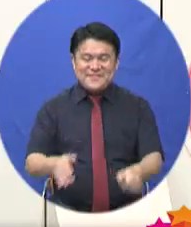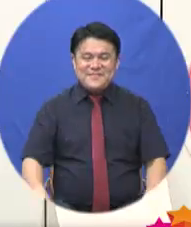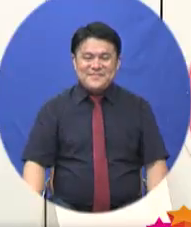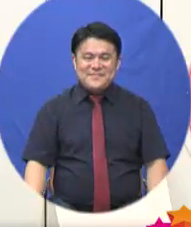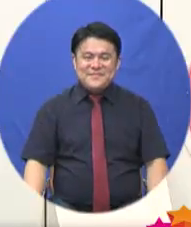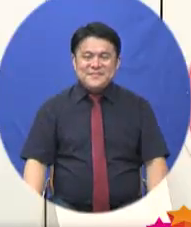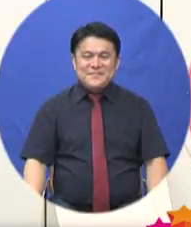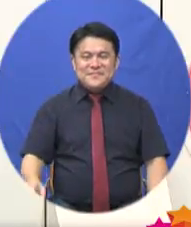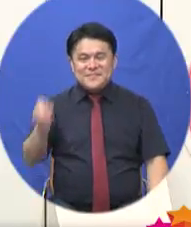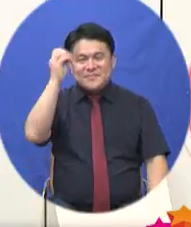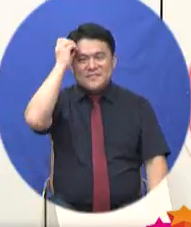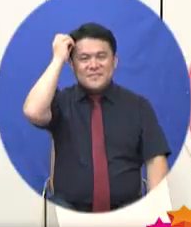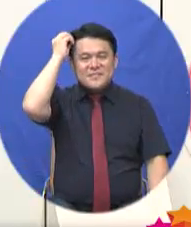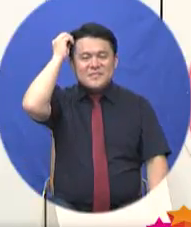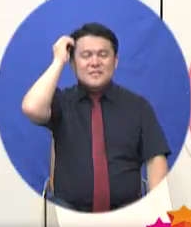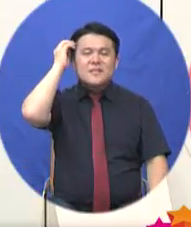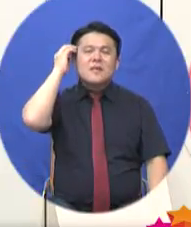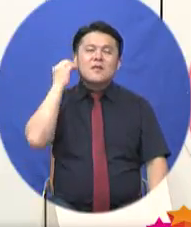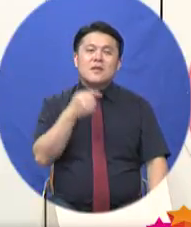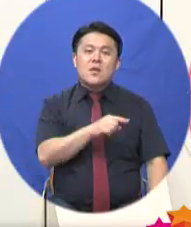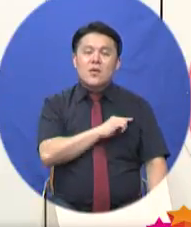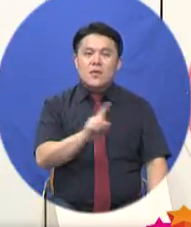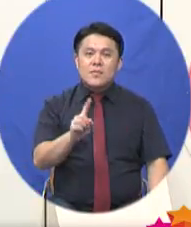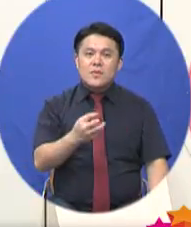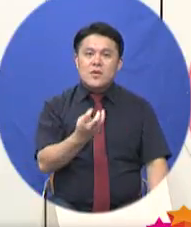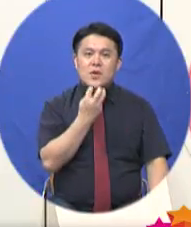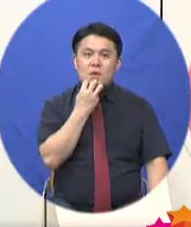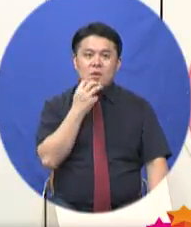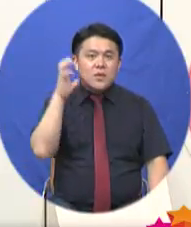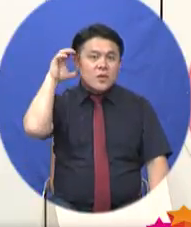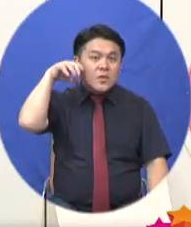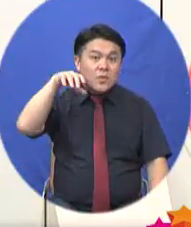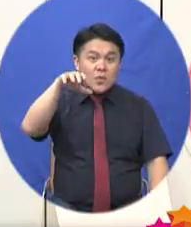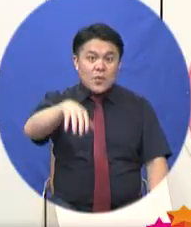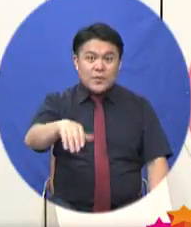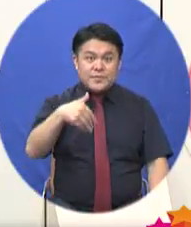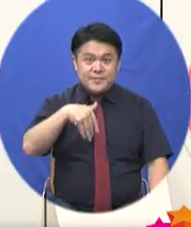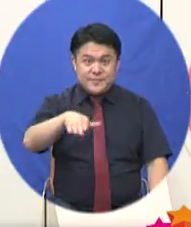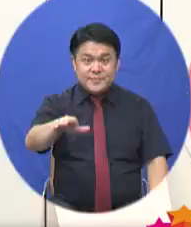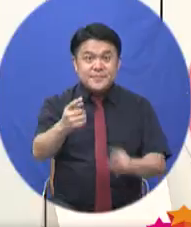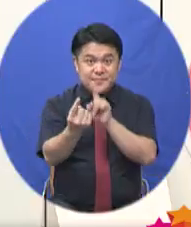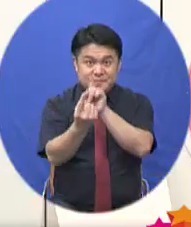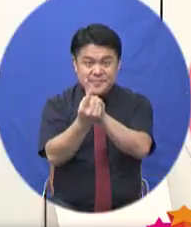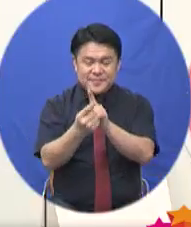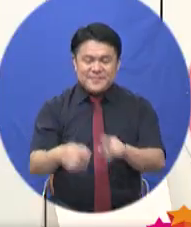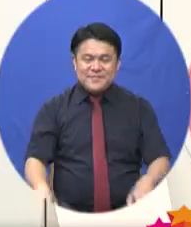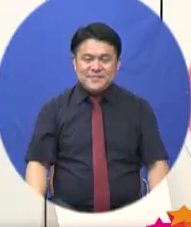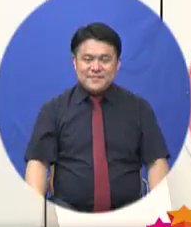해주시길 바라면서 오늘 제일 먼저 서울 영등포로 떠나보겠습니다.